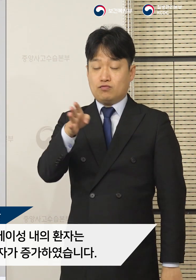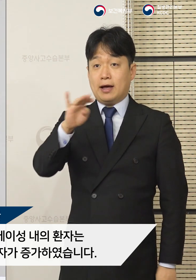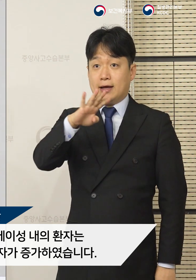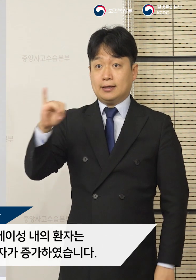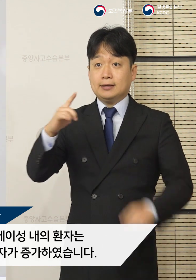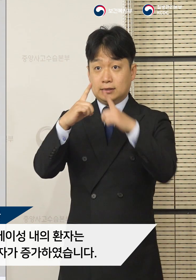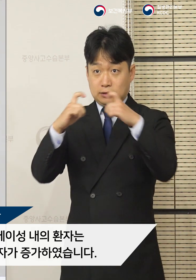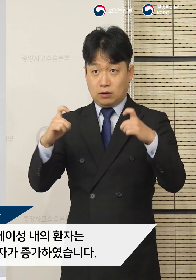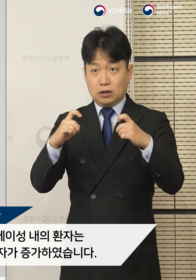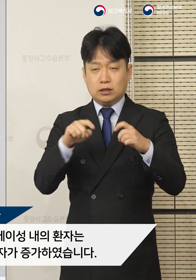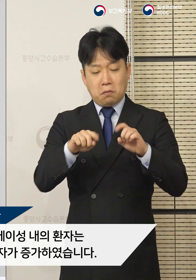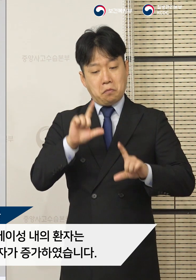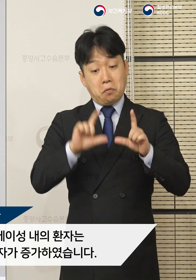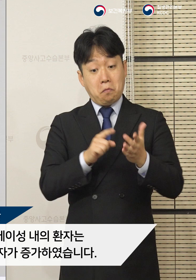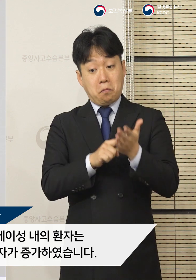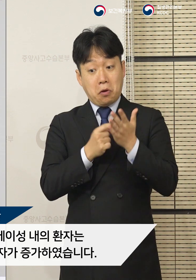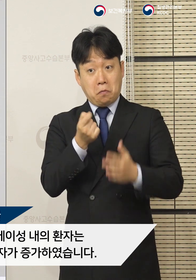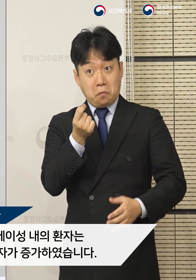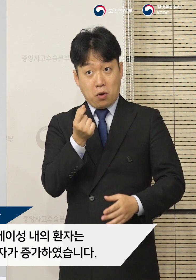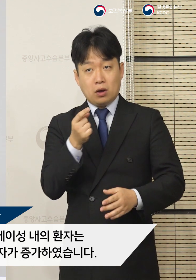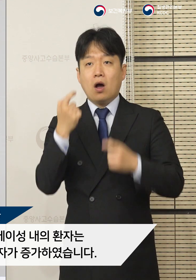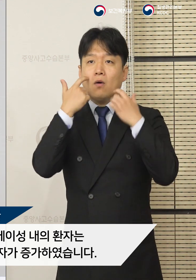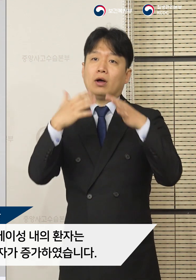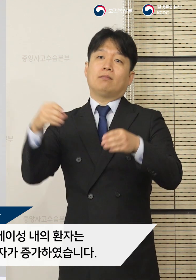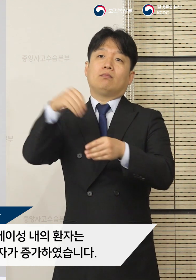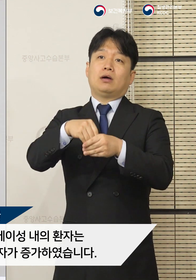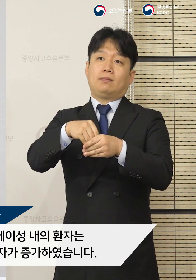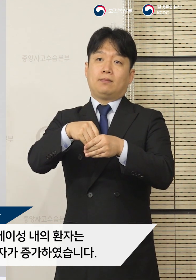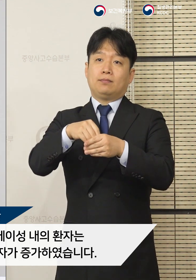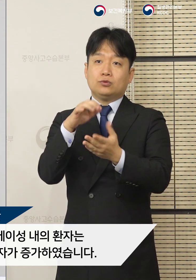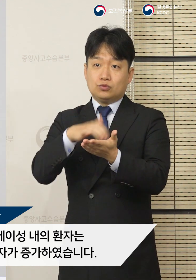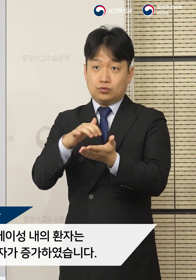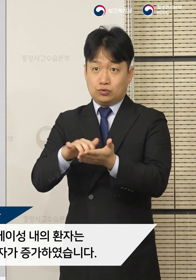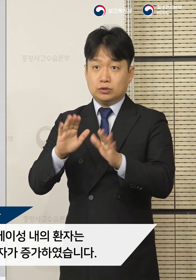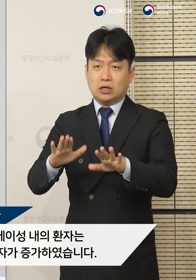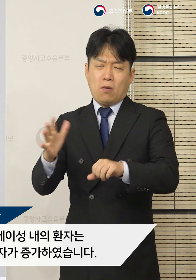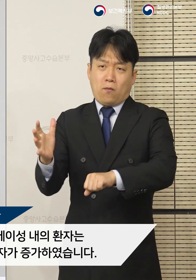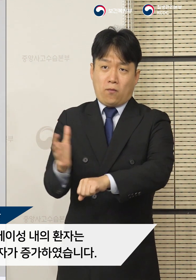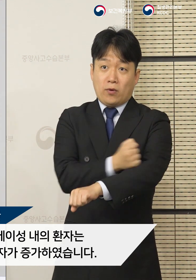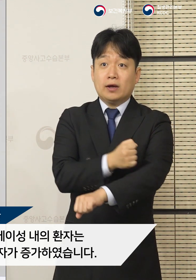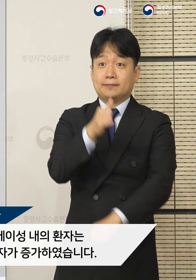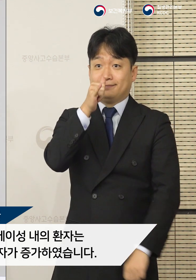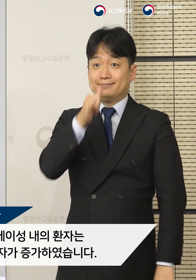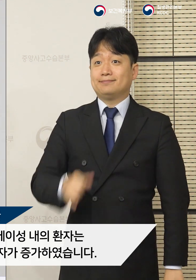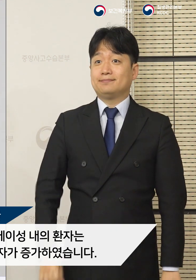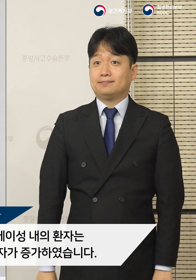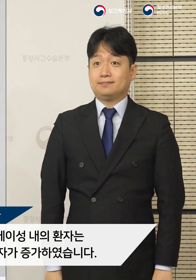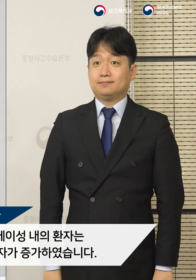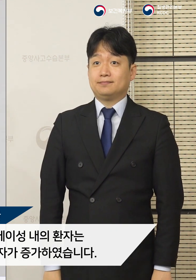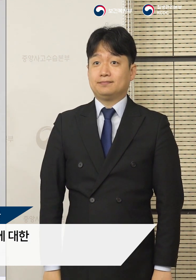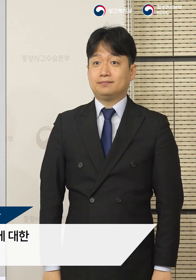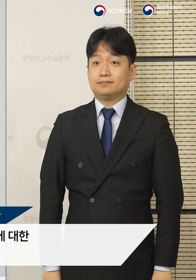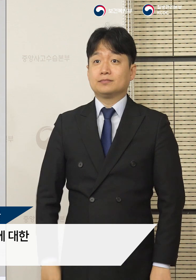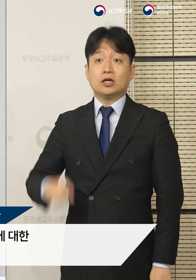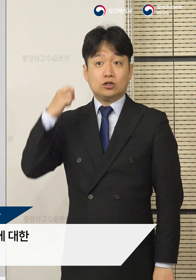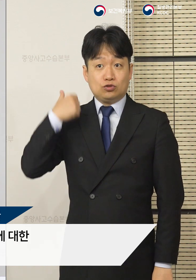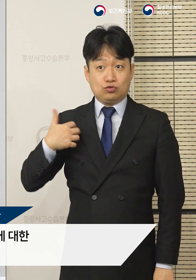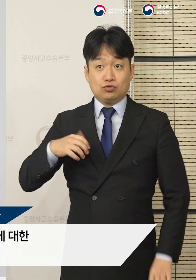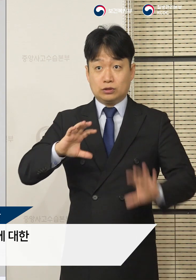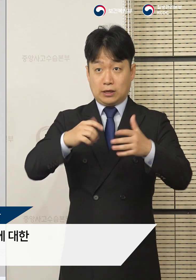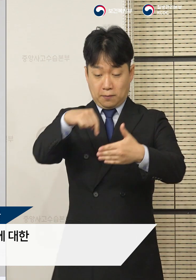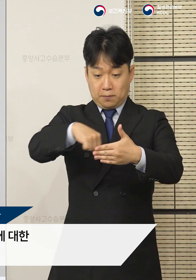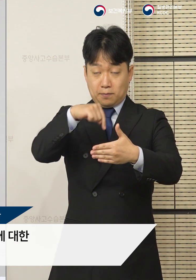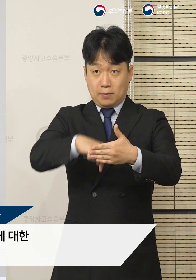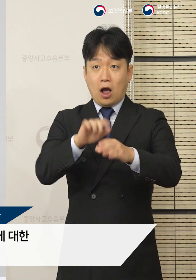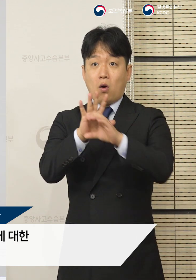환자는 임상 진단만으로도 확진 환자가 포함되게 되어 확진 환자가 증가하였습니다. 이에 따라